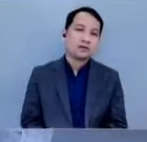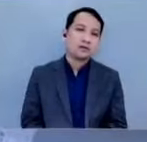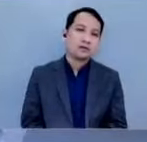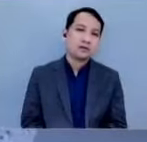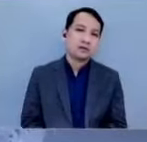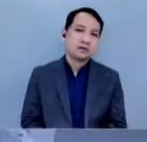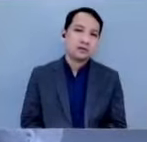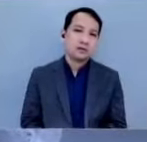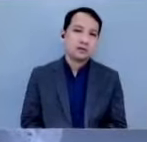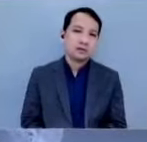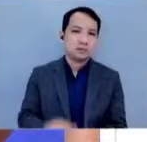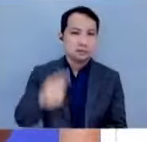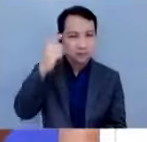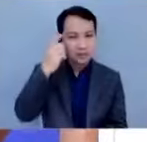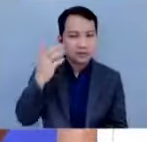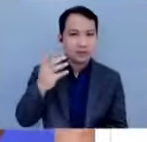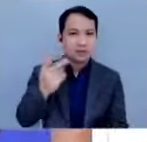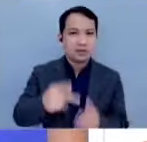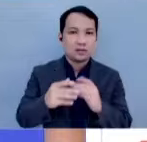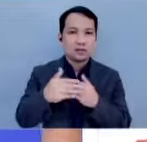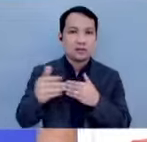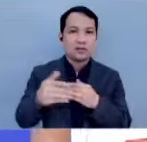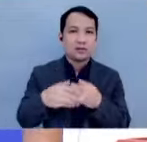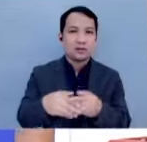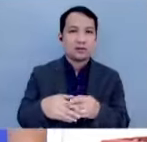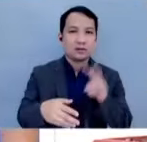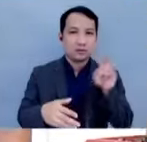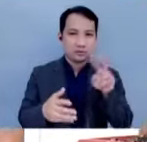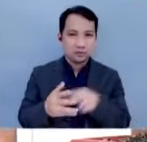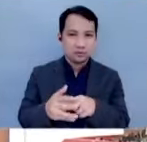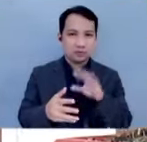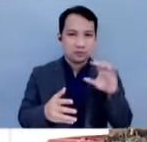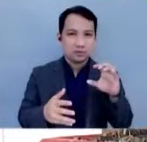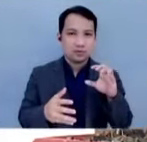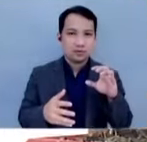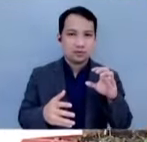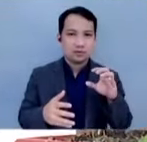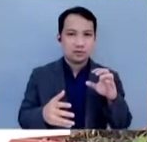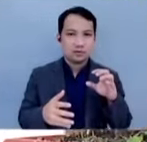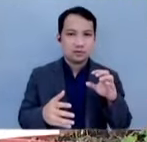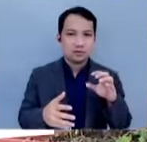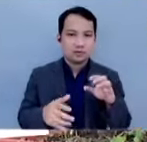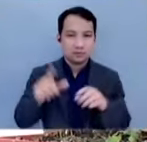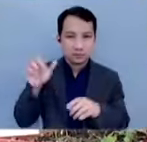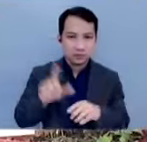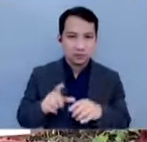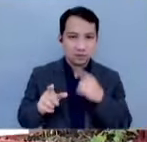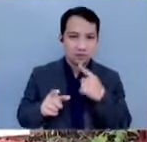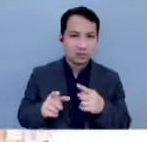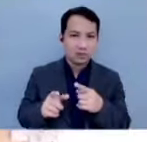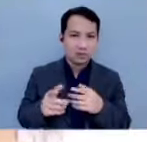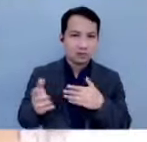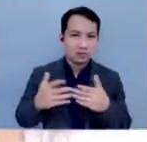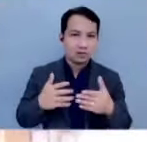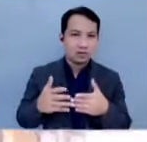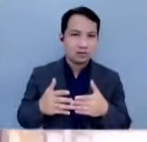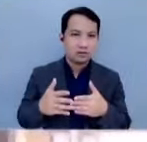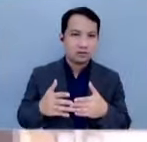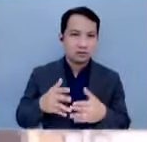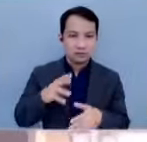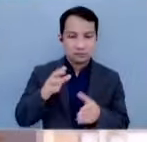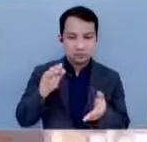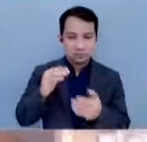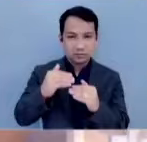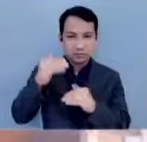nag-iisip mag-invest. Price range mo mga 2-5 yung pinaka mura namin. Okay. Then yung mga medium size namin